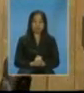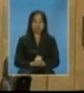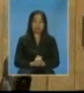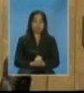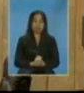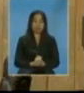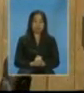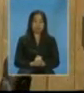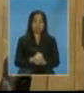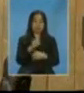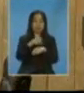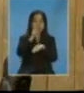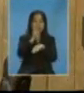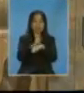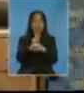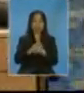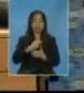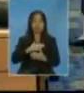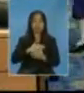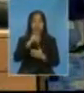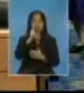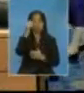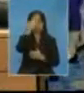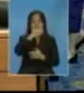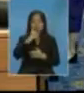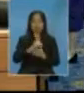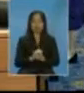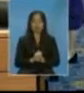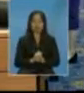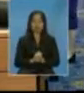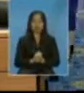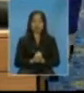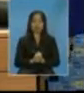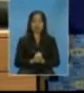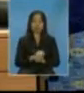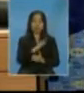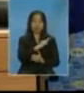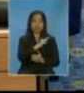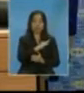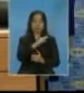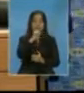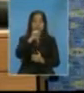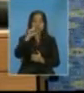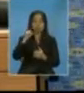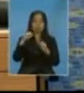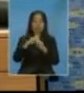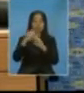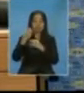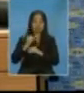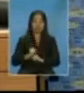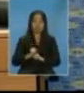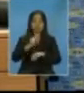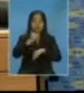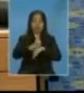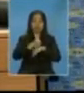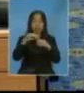ท่านประธานที่เคารพกระผมนายพิสิทธิ์เวชชาชีวะสมาชิกสภาผู้แทนราษฎรพรรคประชาธิปัตย์ผู้นำฝ่